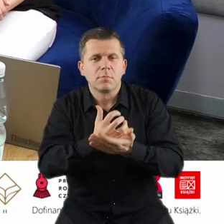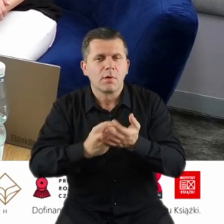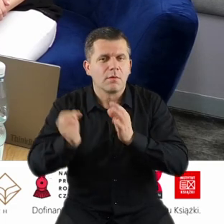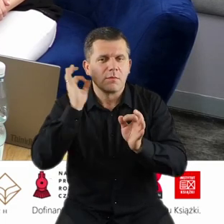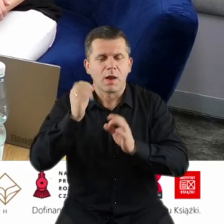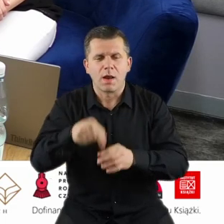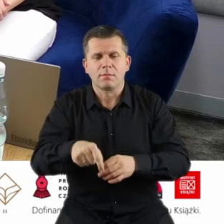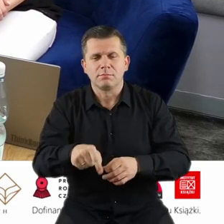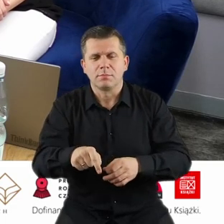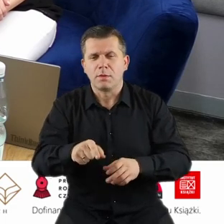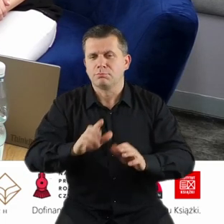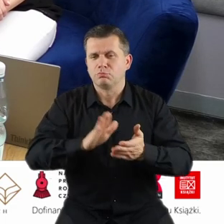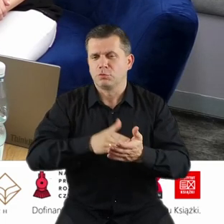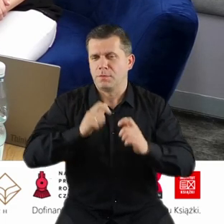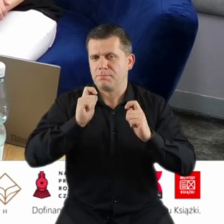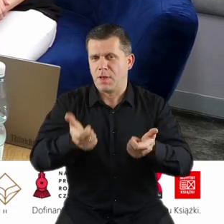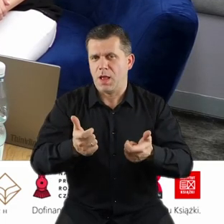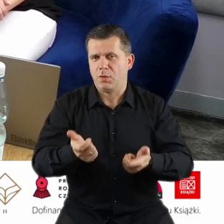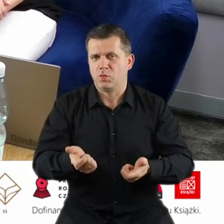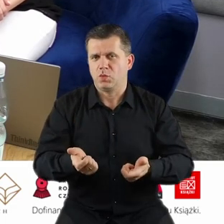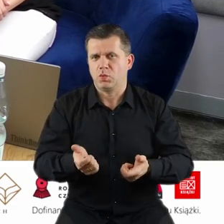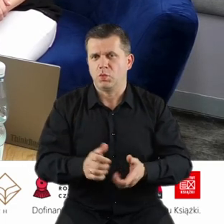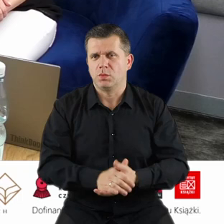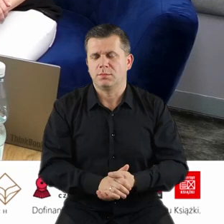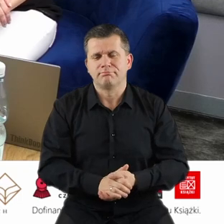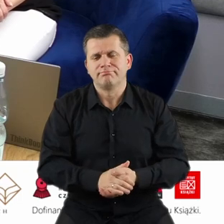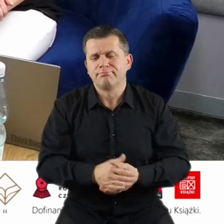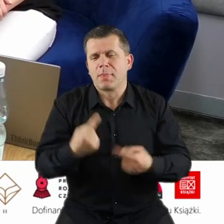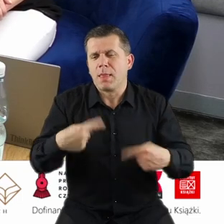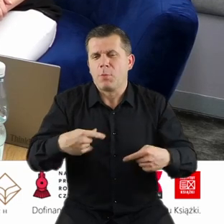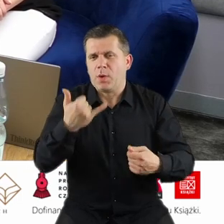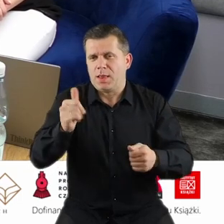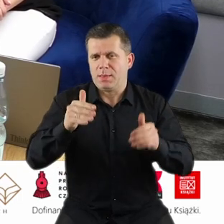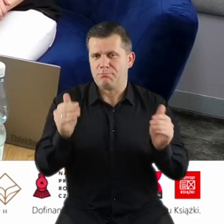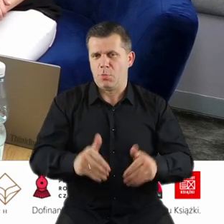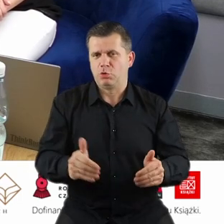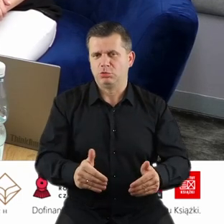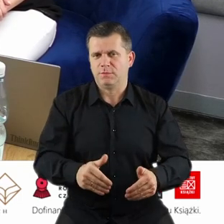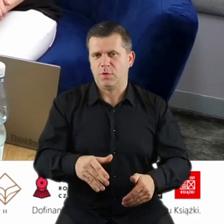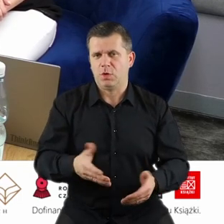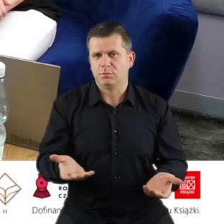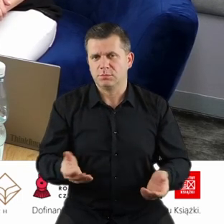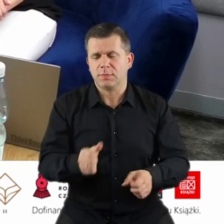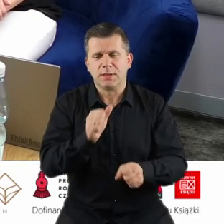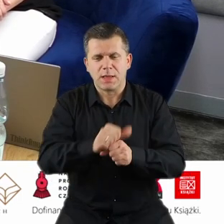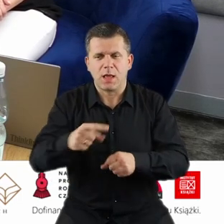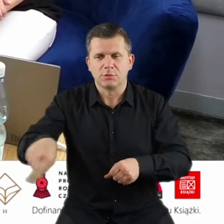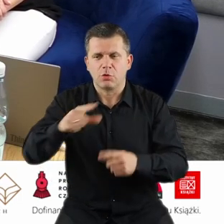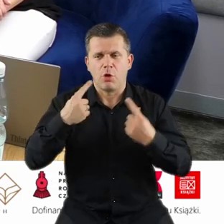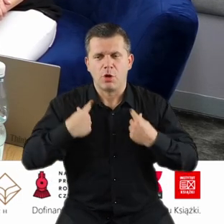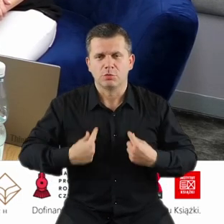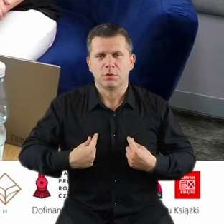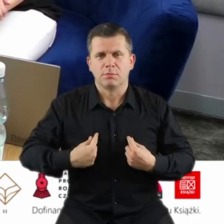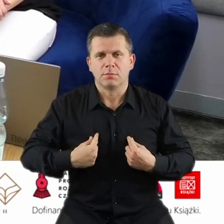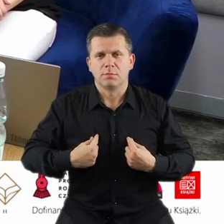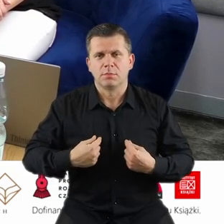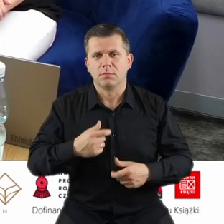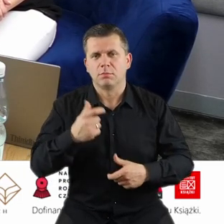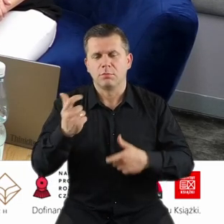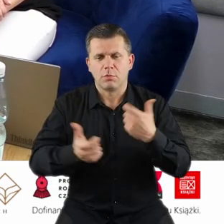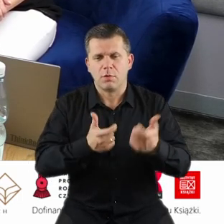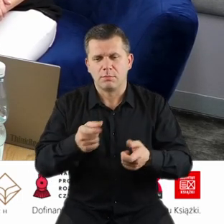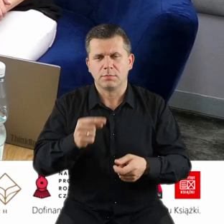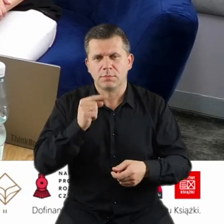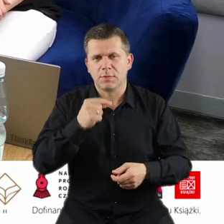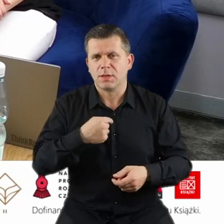forma reportażu. W tym akurat przypadku nie było innej, nie, Możliwości. tak, nie było innej możliwości. Są reporterzy, którzy akurat jakby sprawdzają się